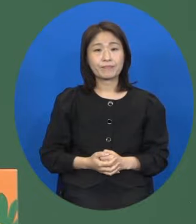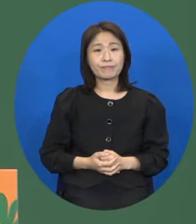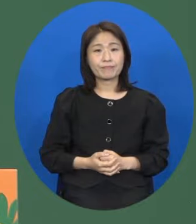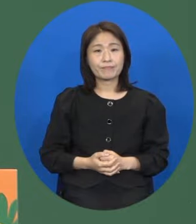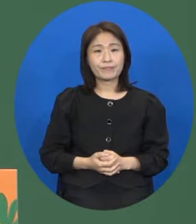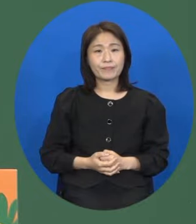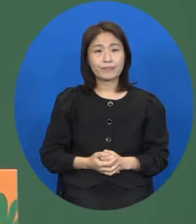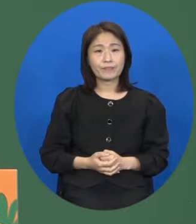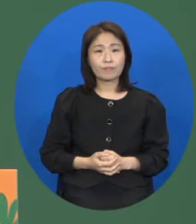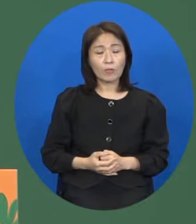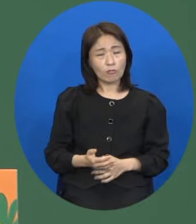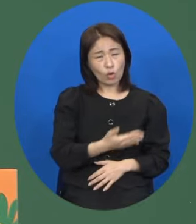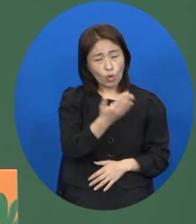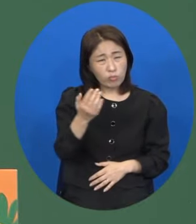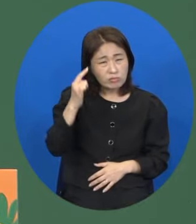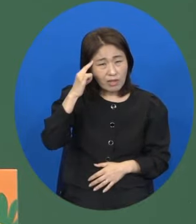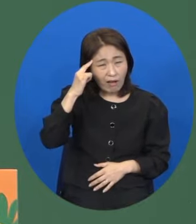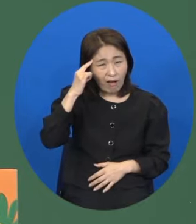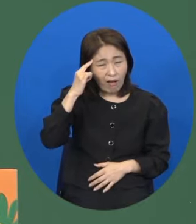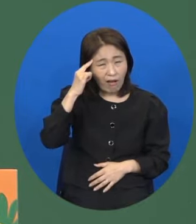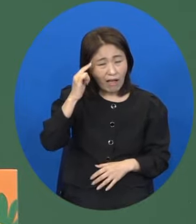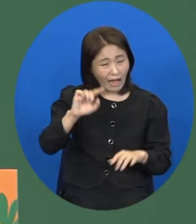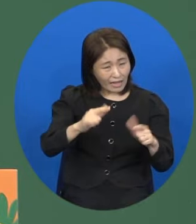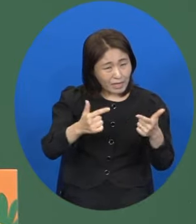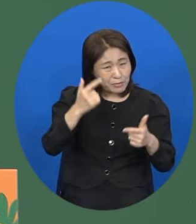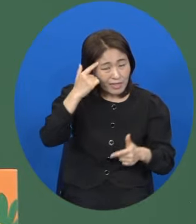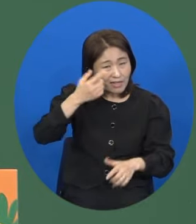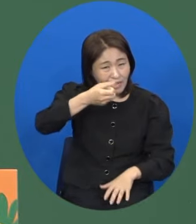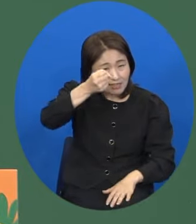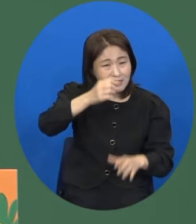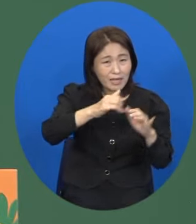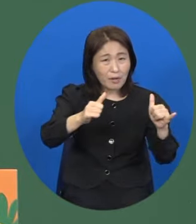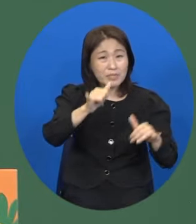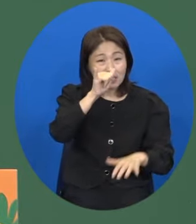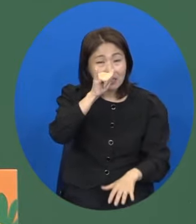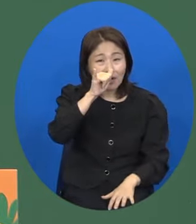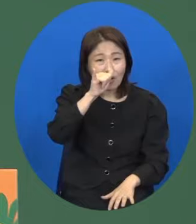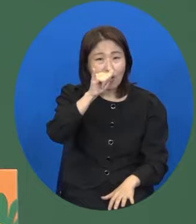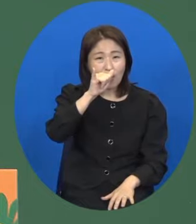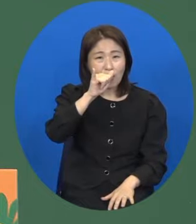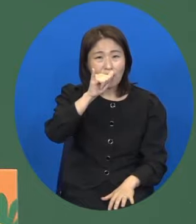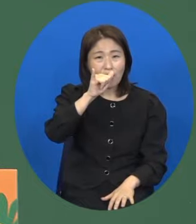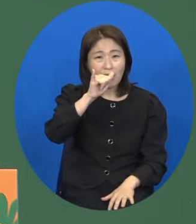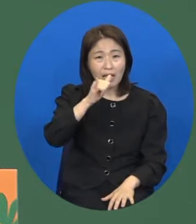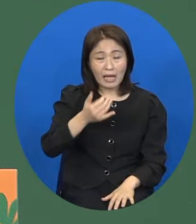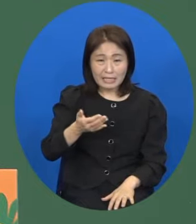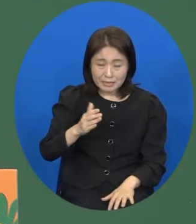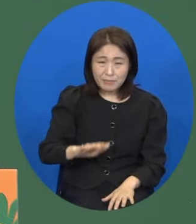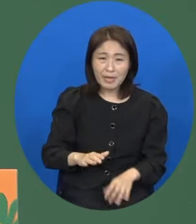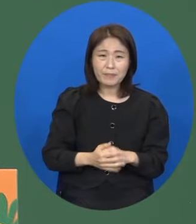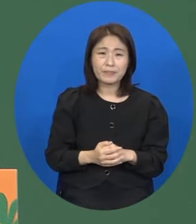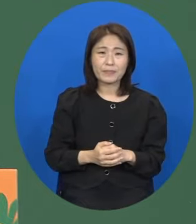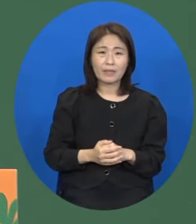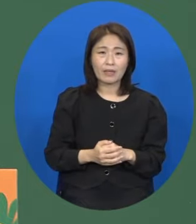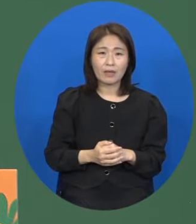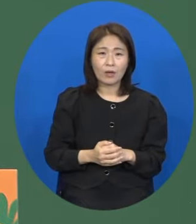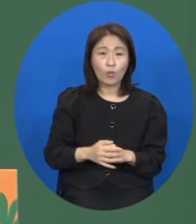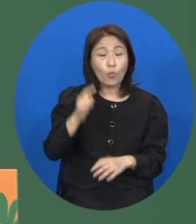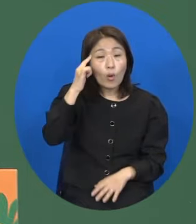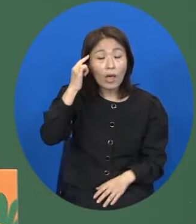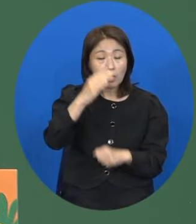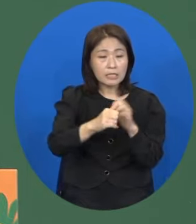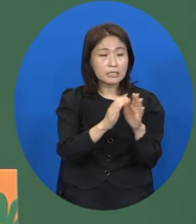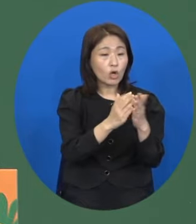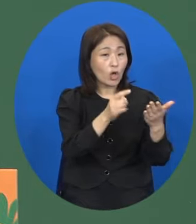아니라고 생각하시는 분들 있을 줄 모르겠습니다. 왜냐하면 성경에 장애인 비하하는 발언들이 있고